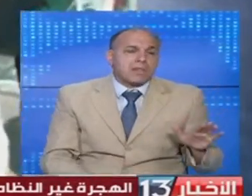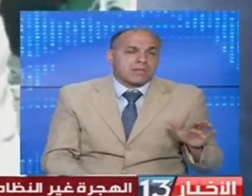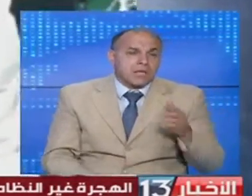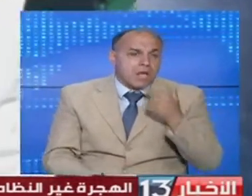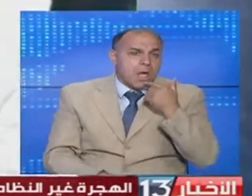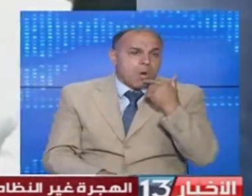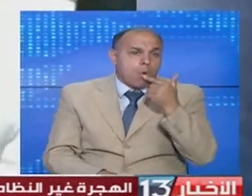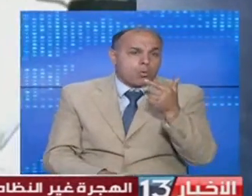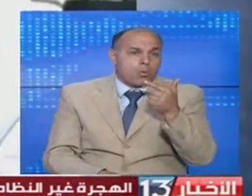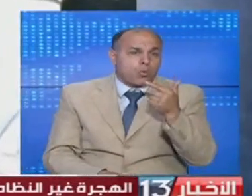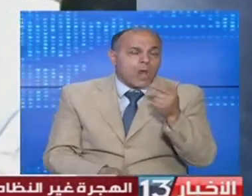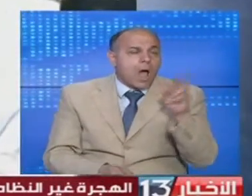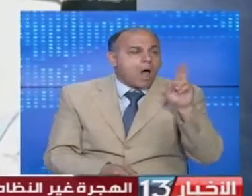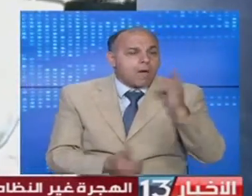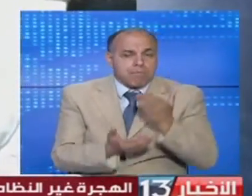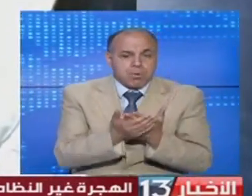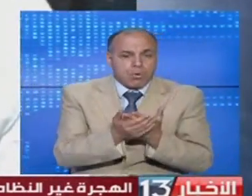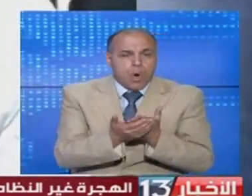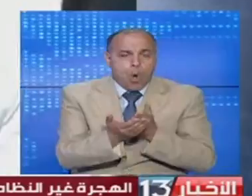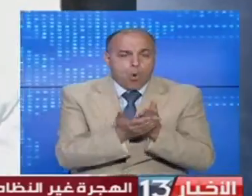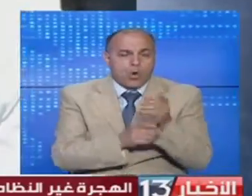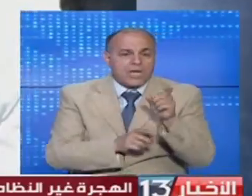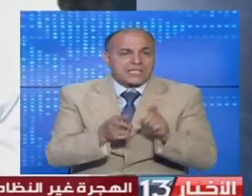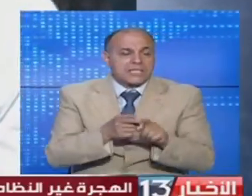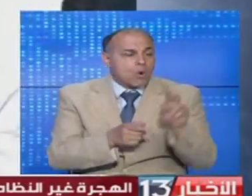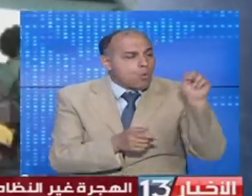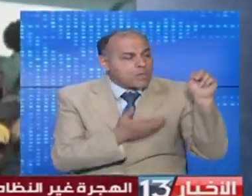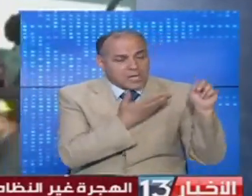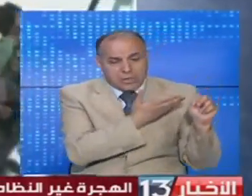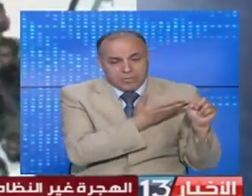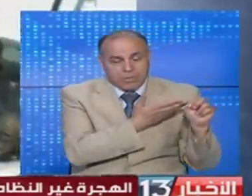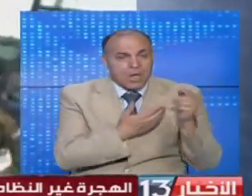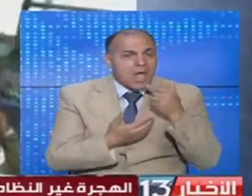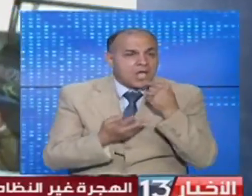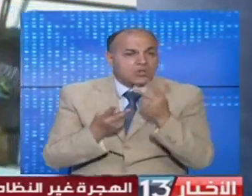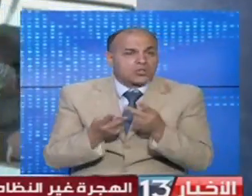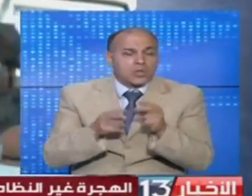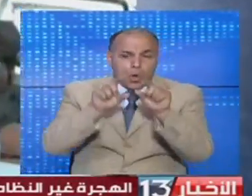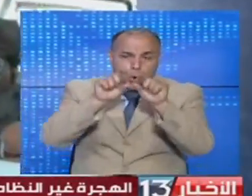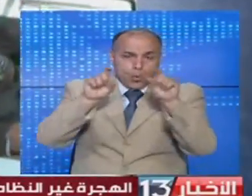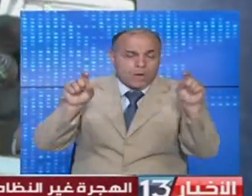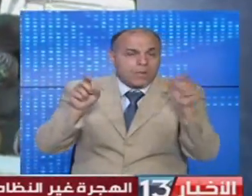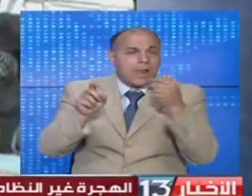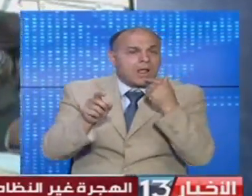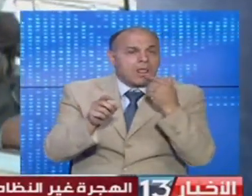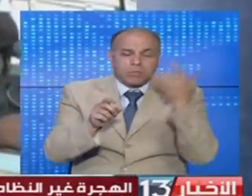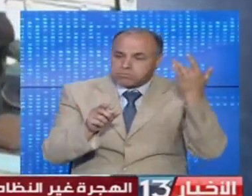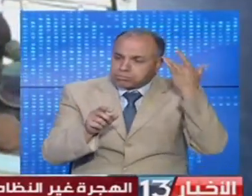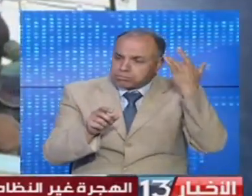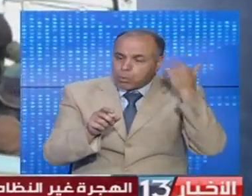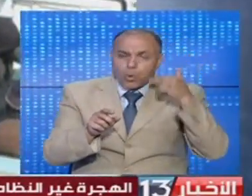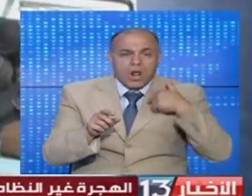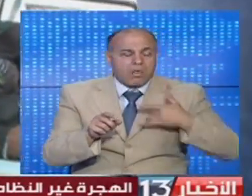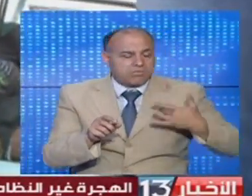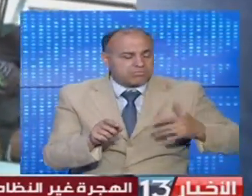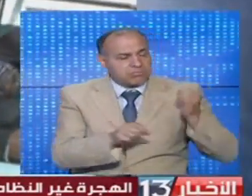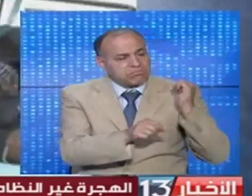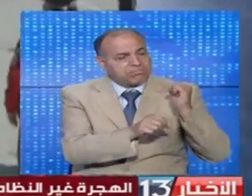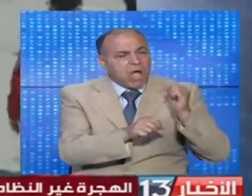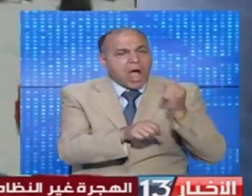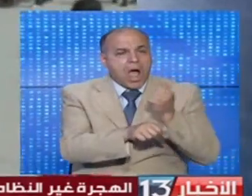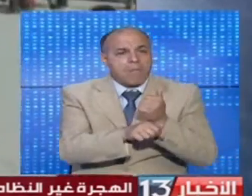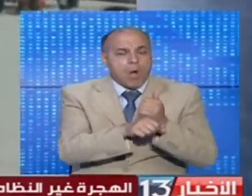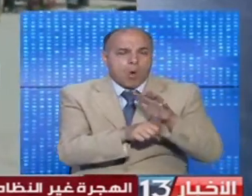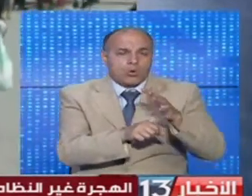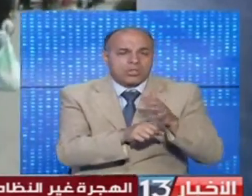ووفقنا لتقرير مكتب حقوق الانسان الاممي الذي جاء تحت عنوان تجاهل قاتل خلال هذا العام